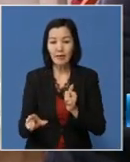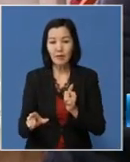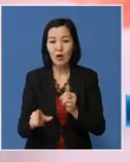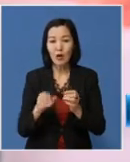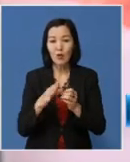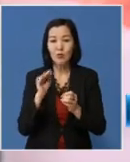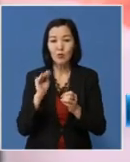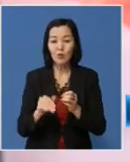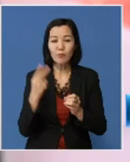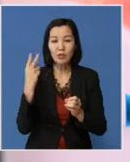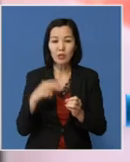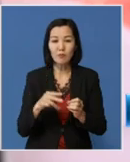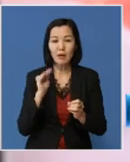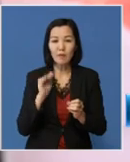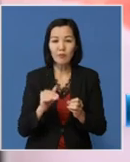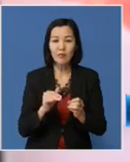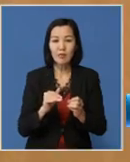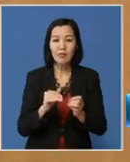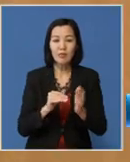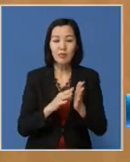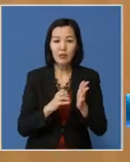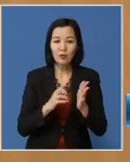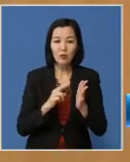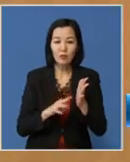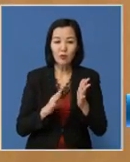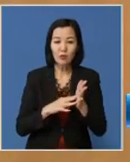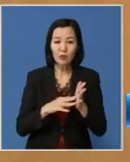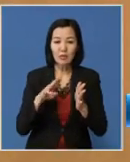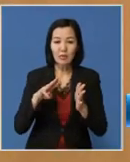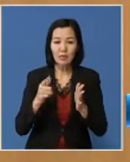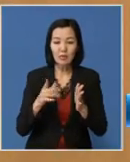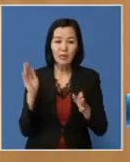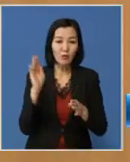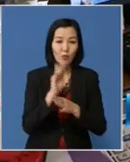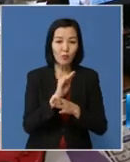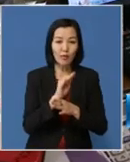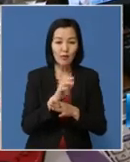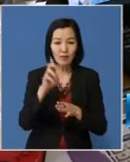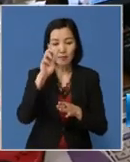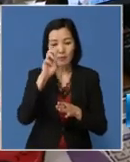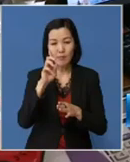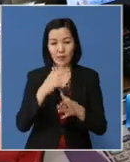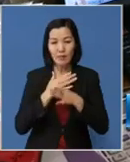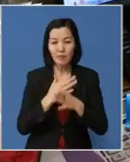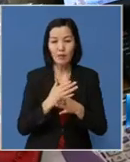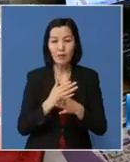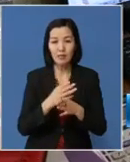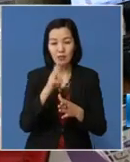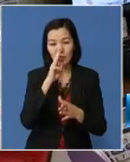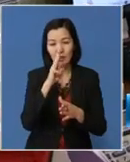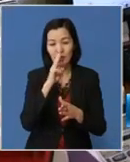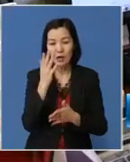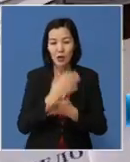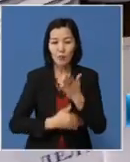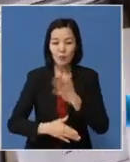теңгеден 20789-ға өседі. Тағы бір өзгешелік, бұл төлемге бұрынғыдай мемлекеттен берілетін жәрдемақы, шәкіртақы, мүгедек